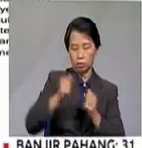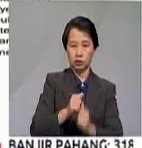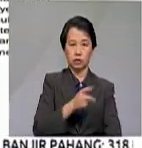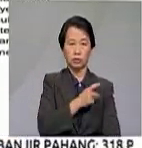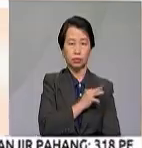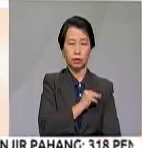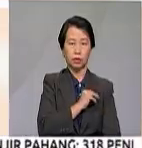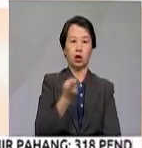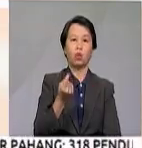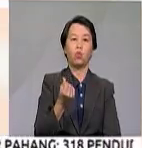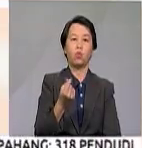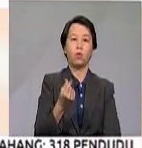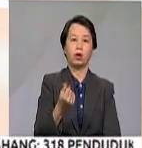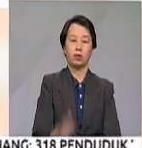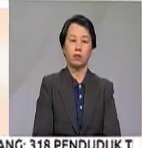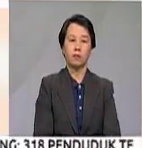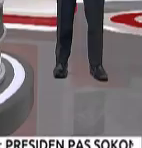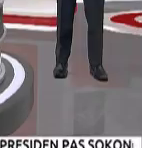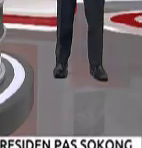Kewangan.